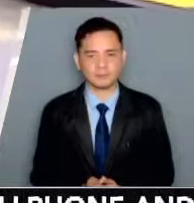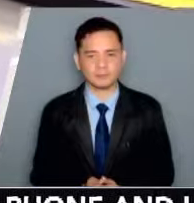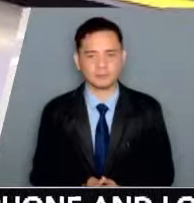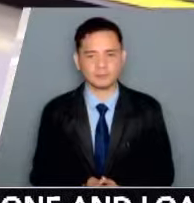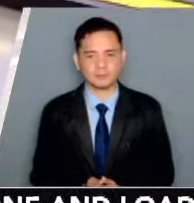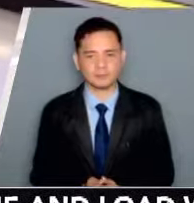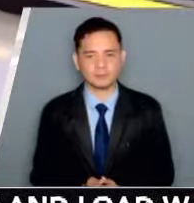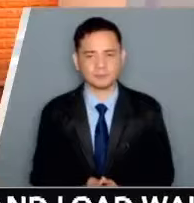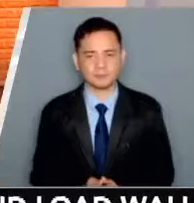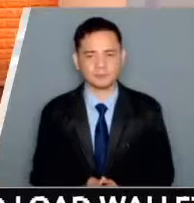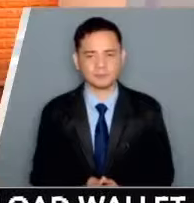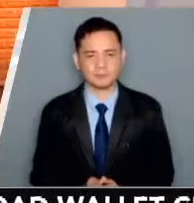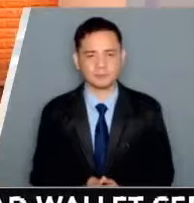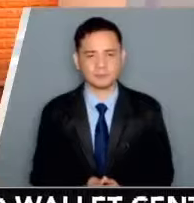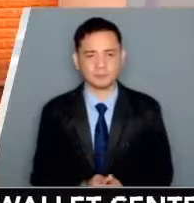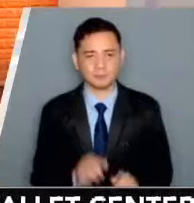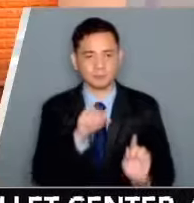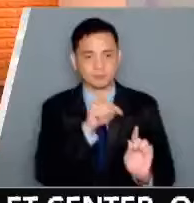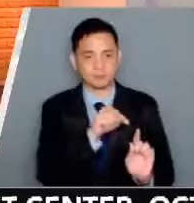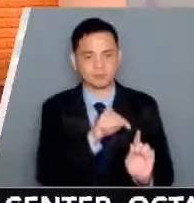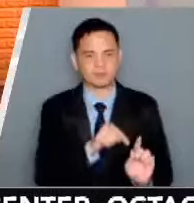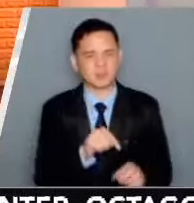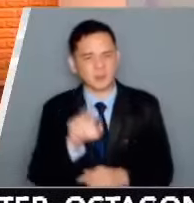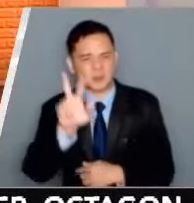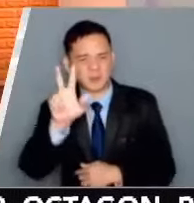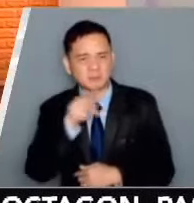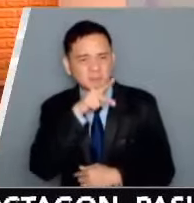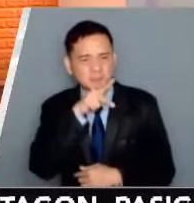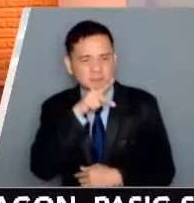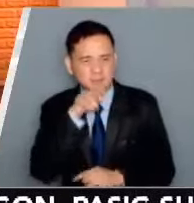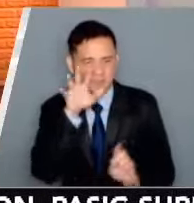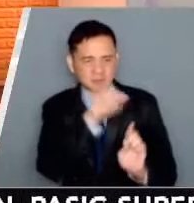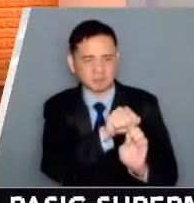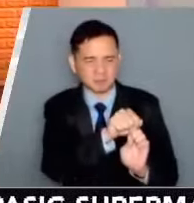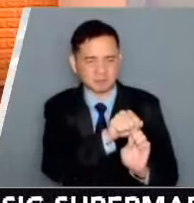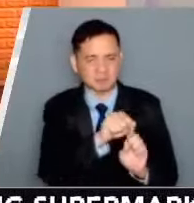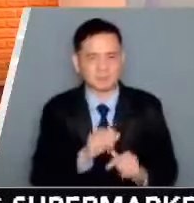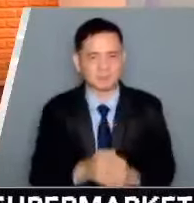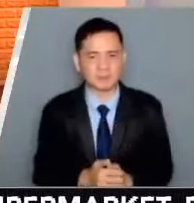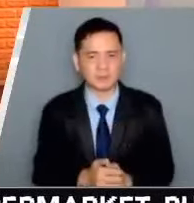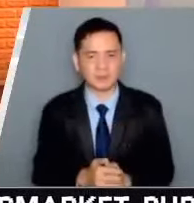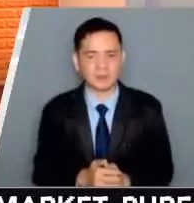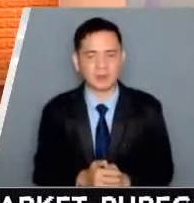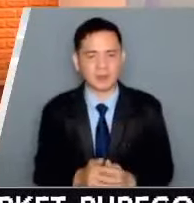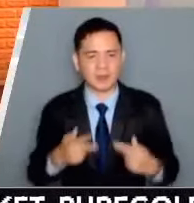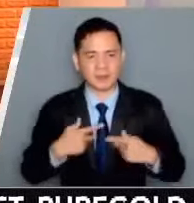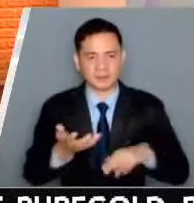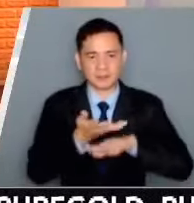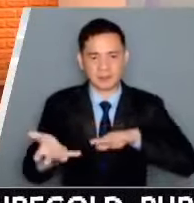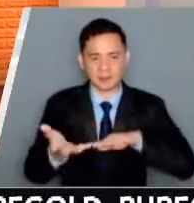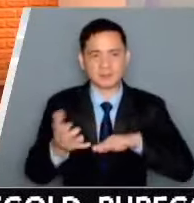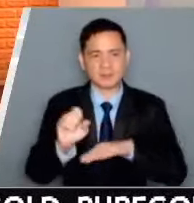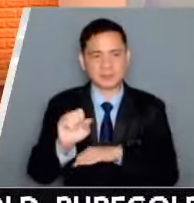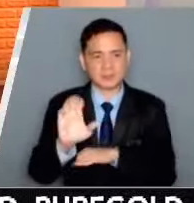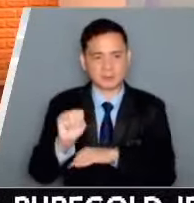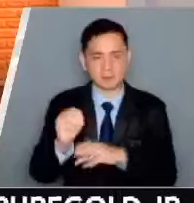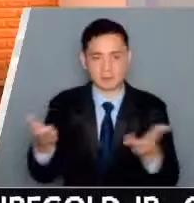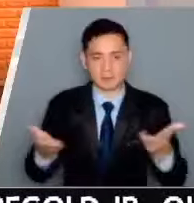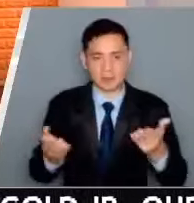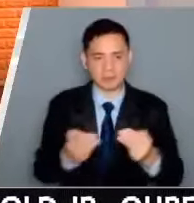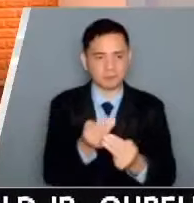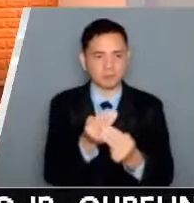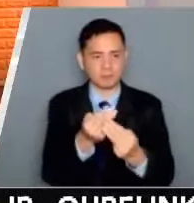arestado ang tatlong suspect sa modus na sangla estapa scam sa mupa kumulang 10 milyong